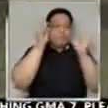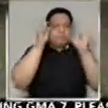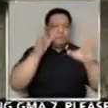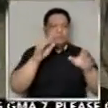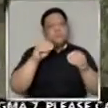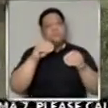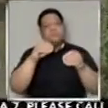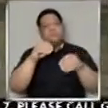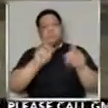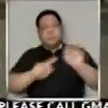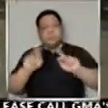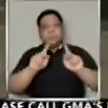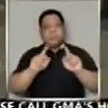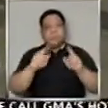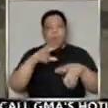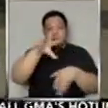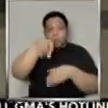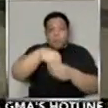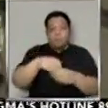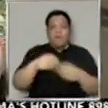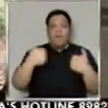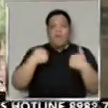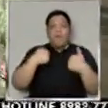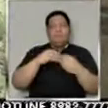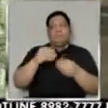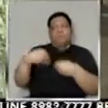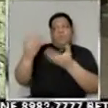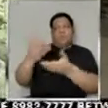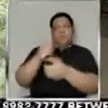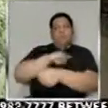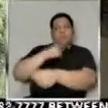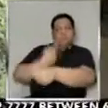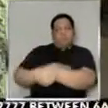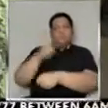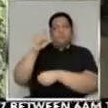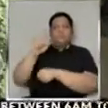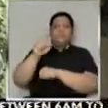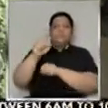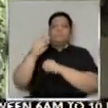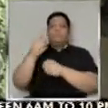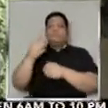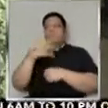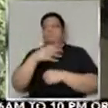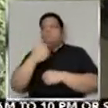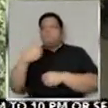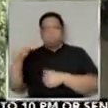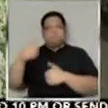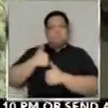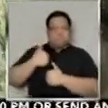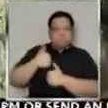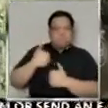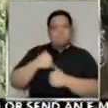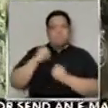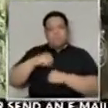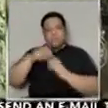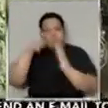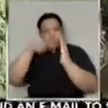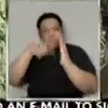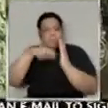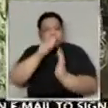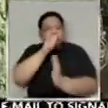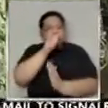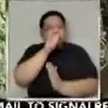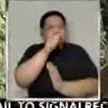sa sinumang military o law enforcement agent na makinig o magbasa ng pribadong komunikasyon ng isang